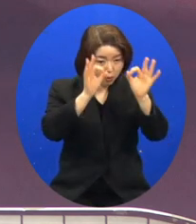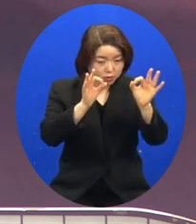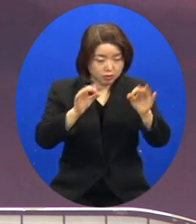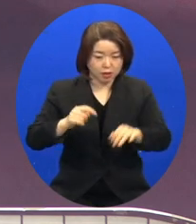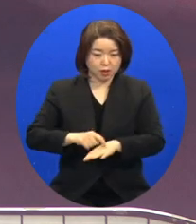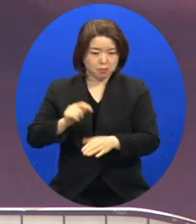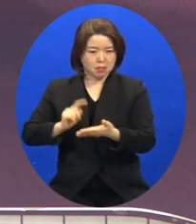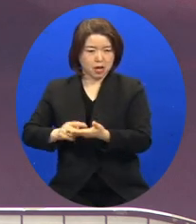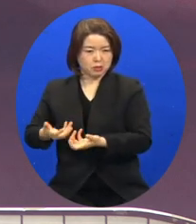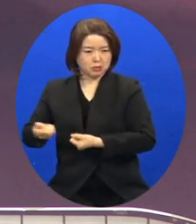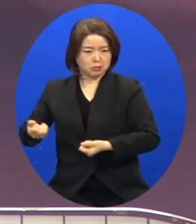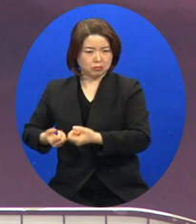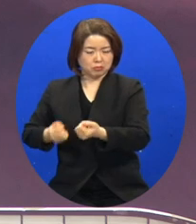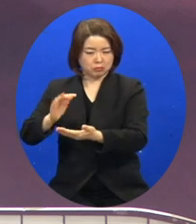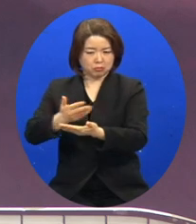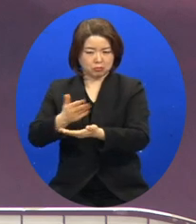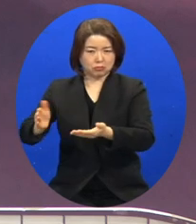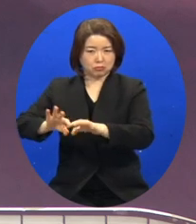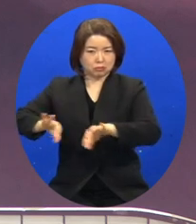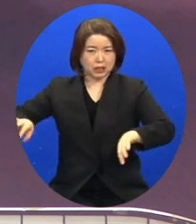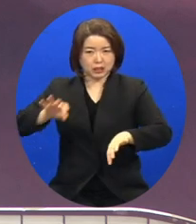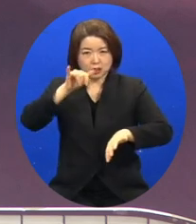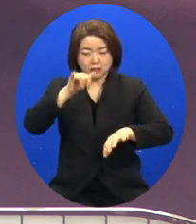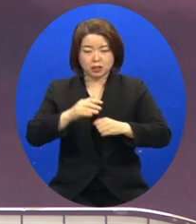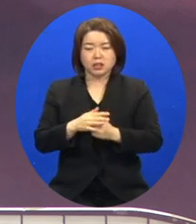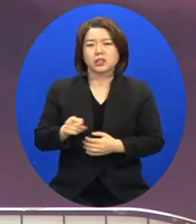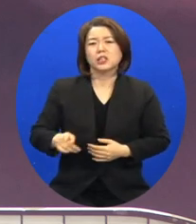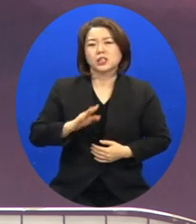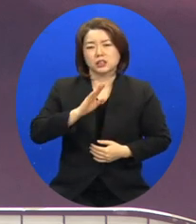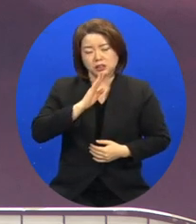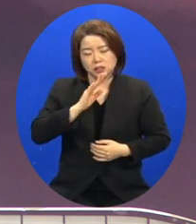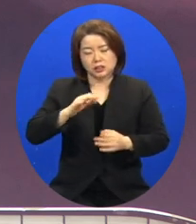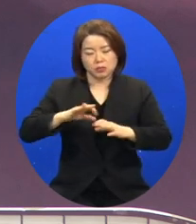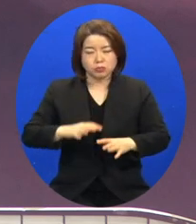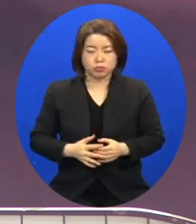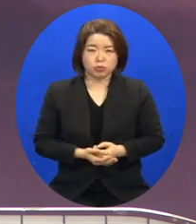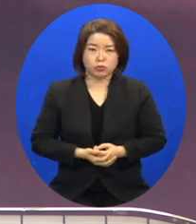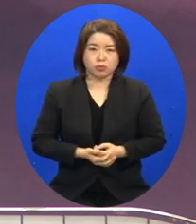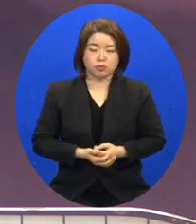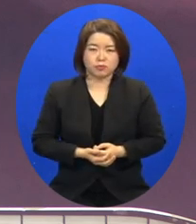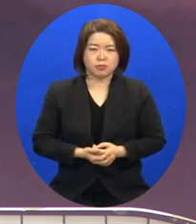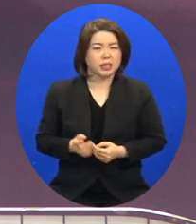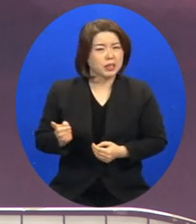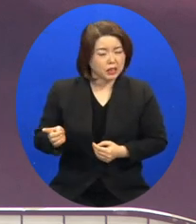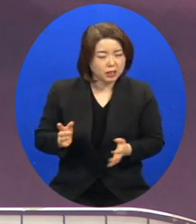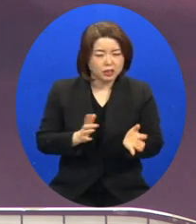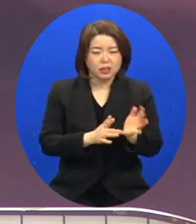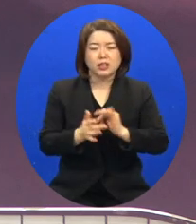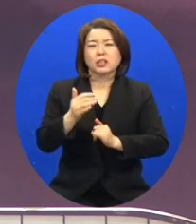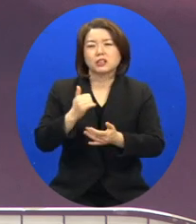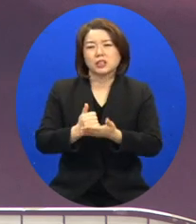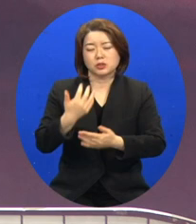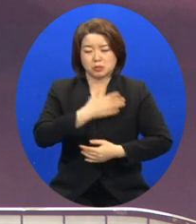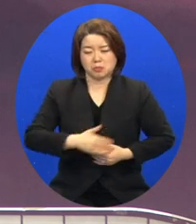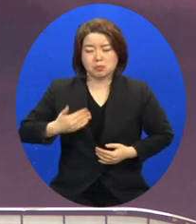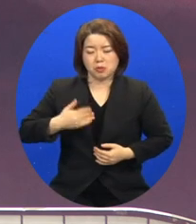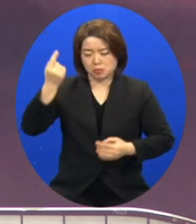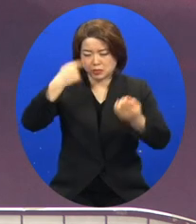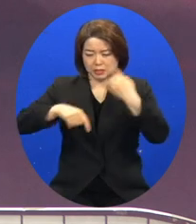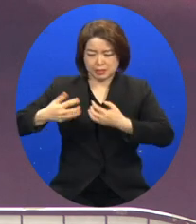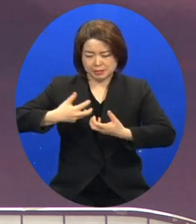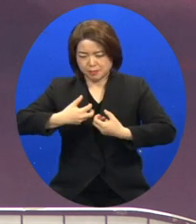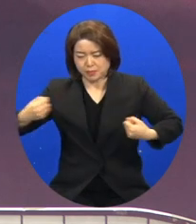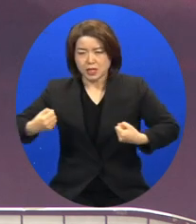게 진짜 무서운 거예요 예수님의 몸을 찍는 거예요 교회는 예수님의 몸이